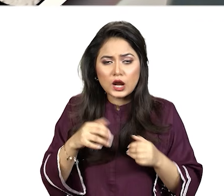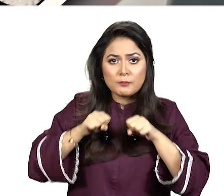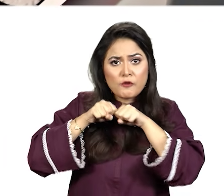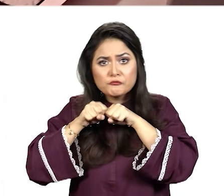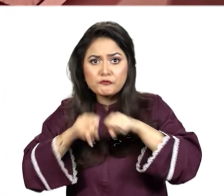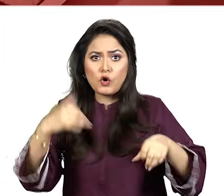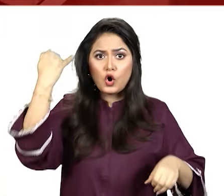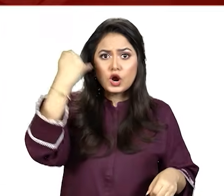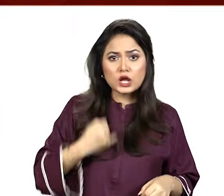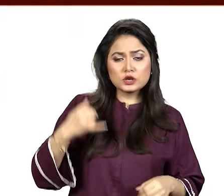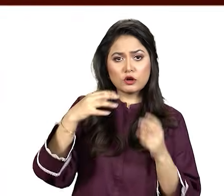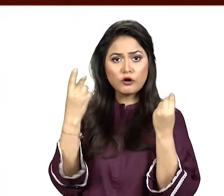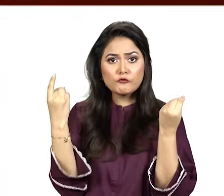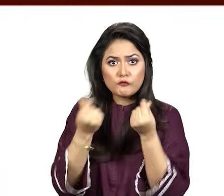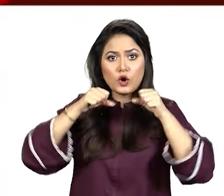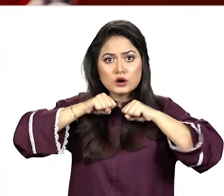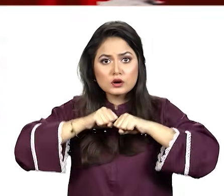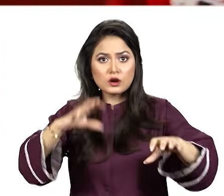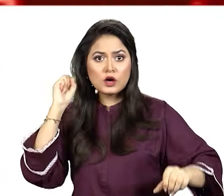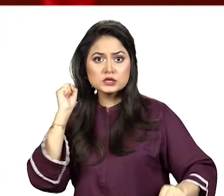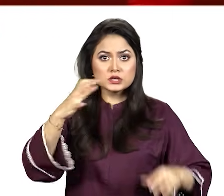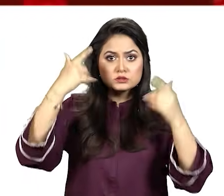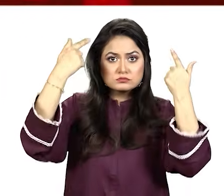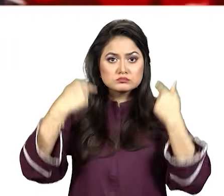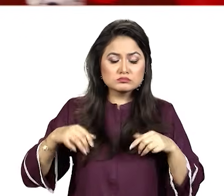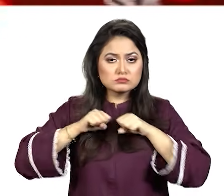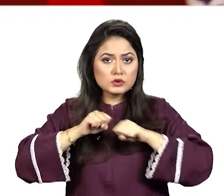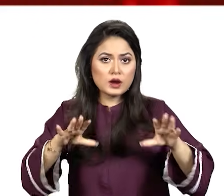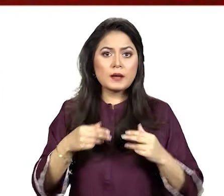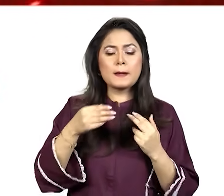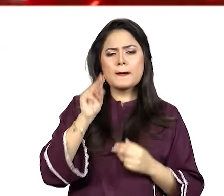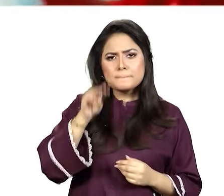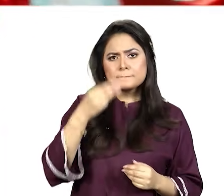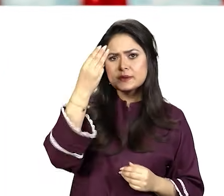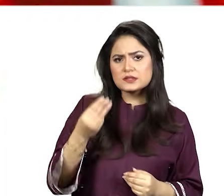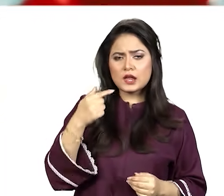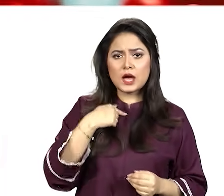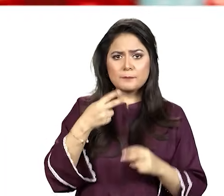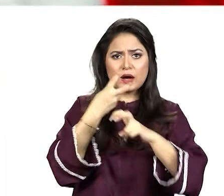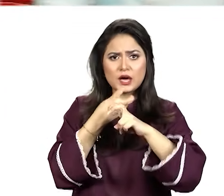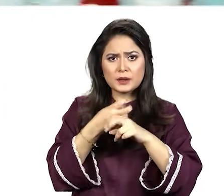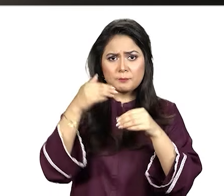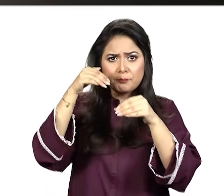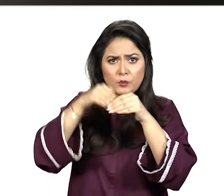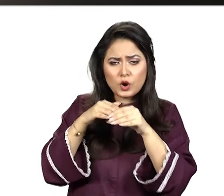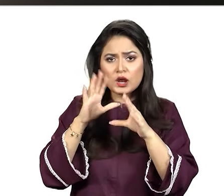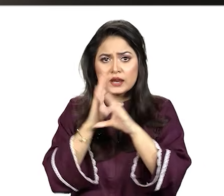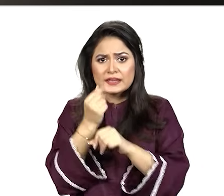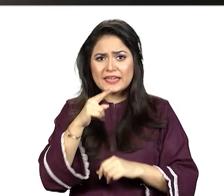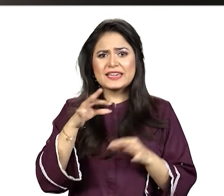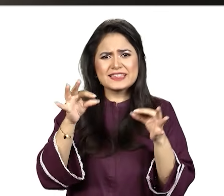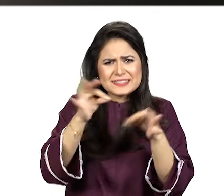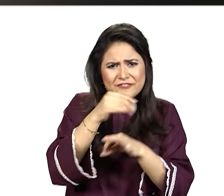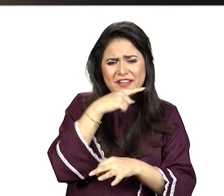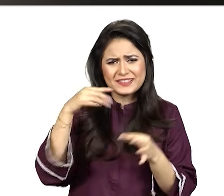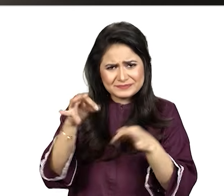جاتا ہے اور جسم میں کینسر ٹیومر بننے لگتا ہے۔ مثال کے طور پر ہمارے بون میرو میں سٹیم سیلز ناقص وائٹ بلڈ